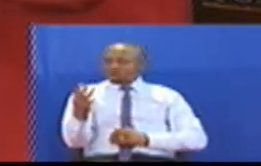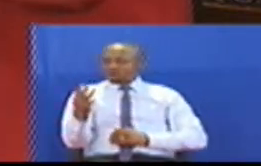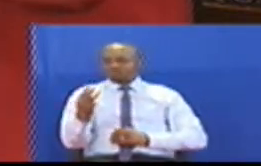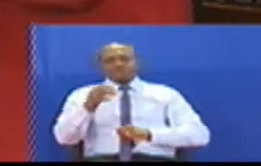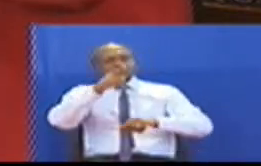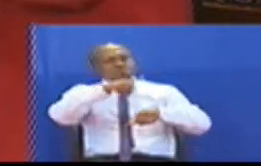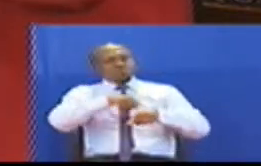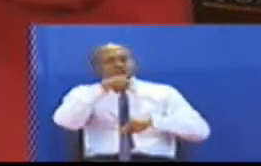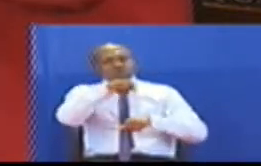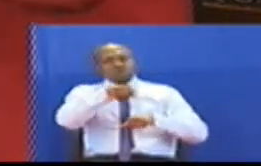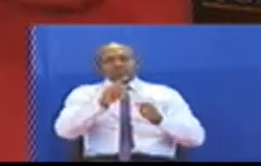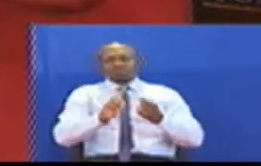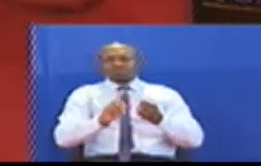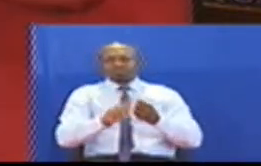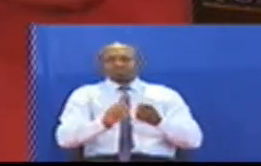muda ambao